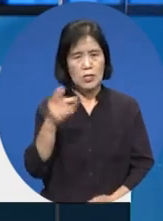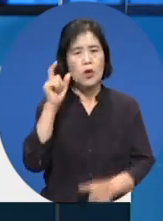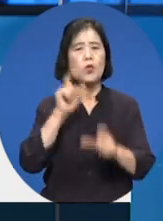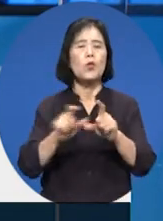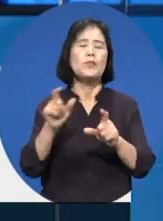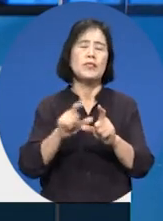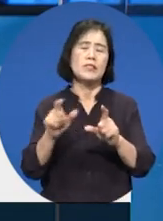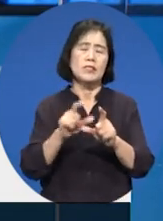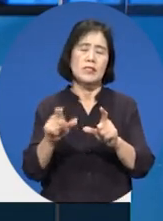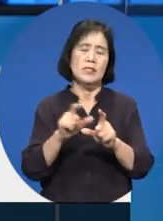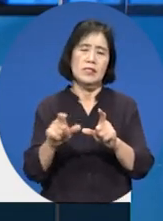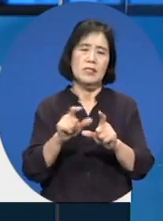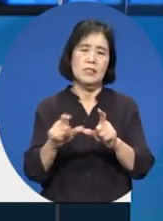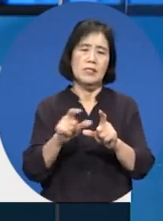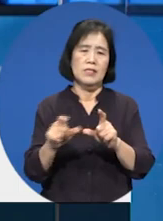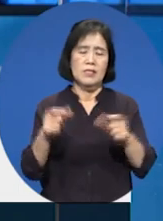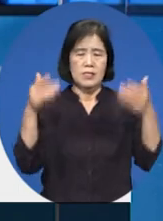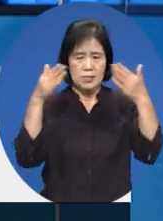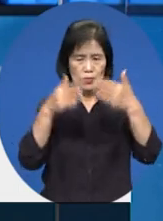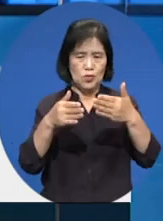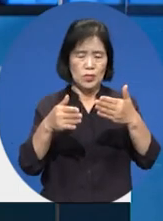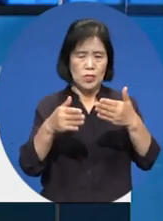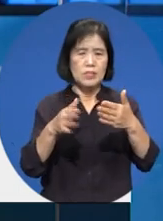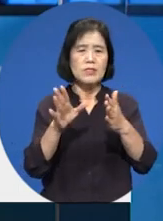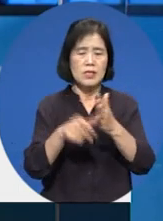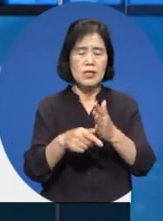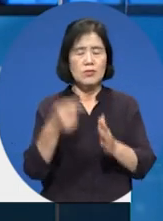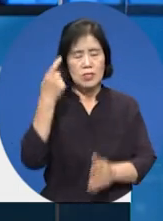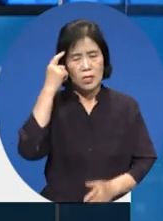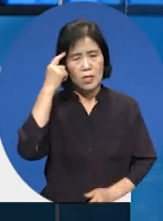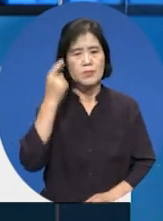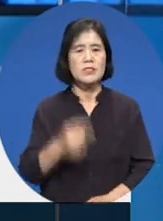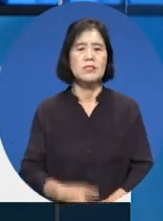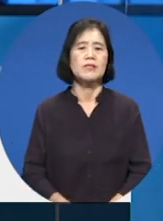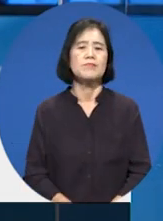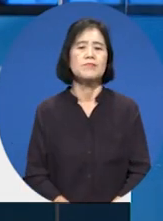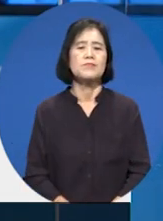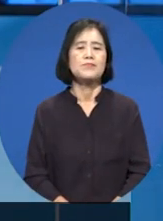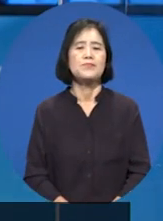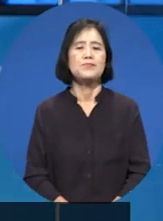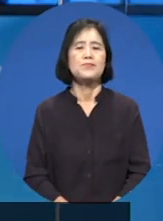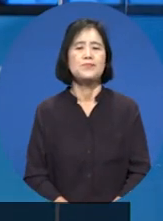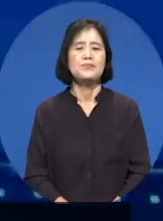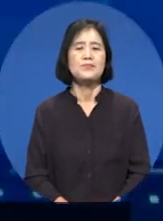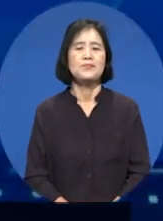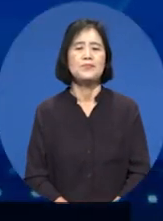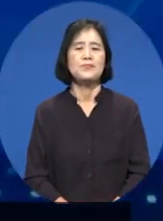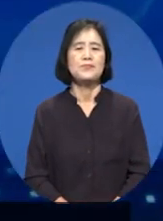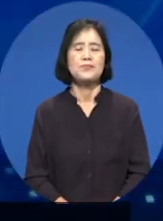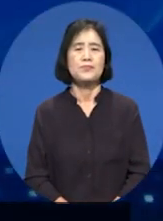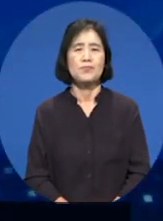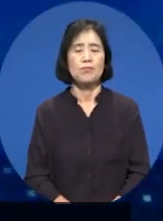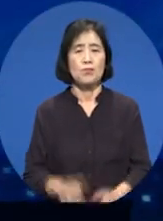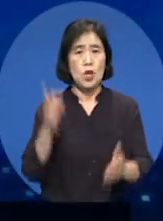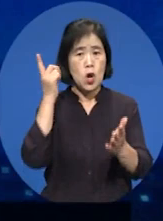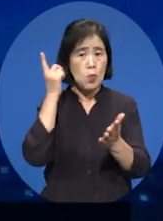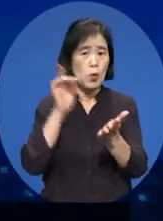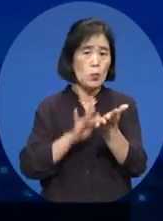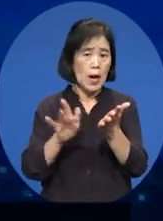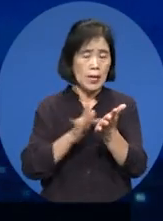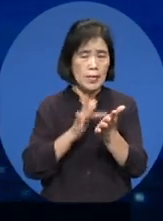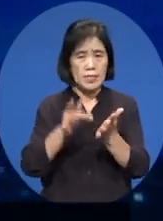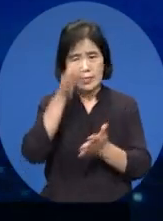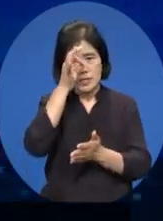고민들, 이런 고민들에 더 집중해야 될 때가 아닌가 선제적으로 뭐 그렇게 생각을 합니다. 아, 그렇군요. 사실 모바일 기술이라든가